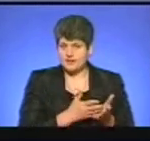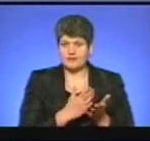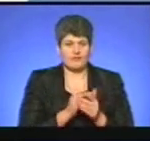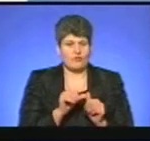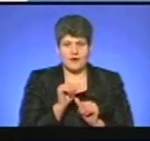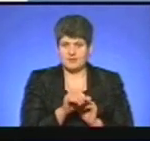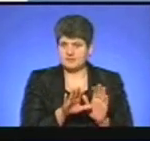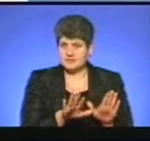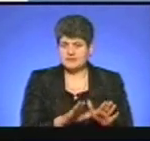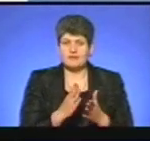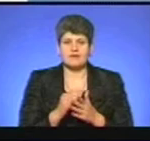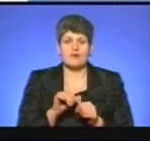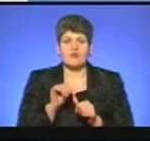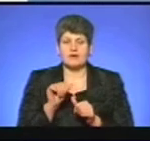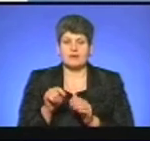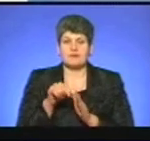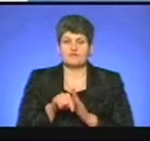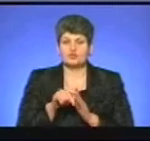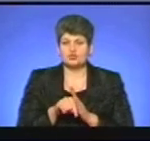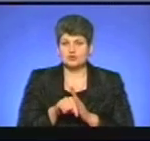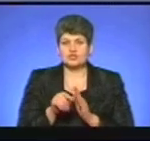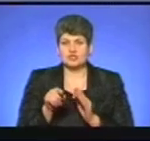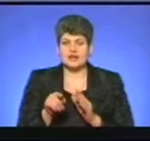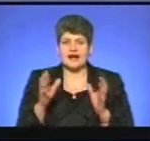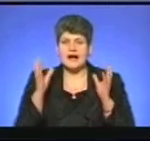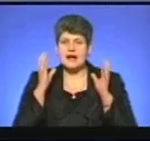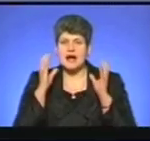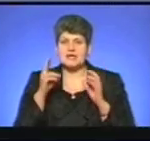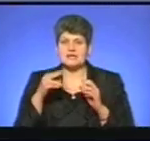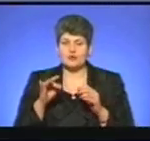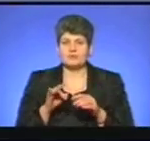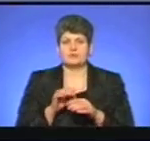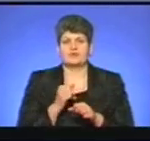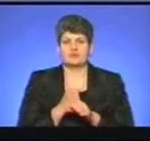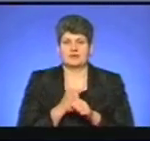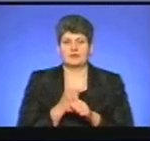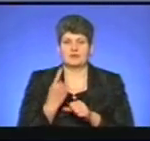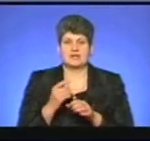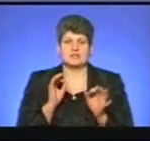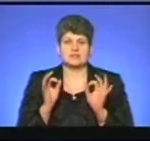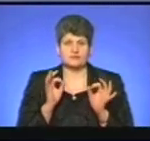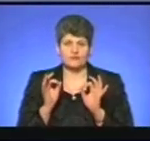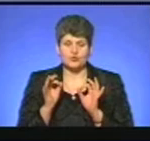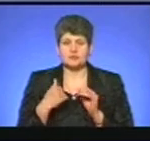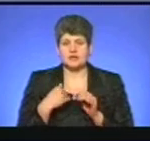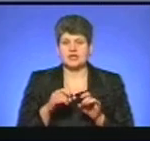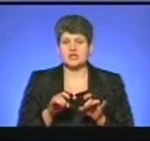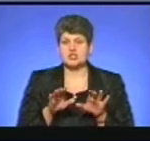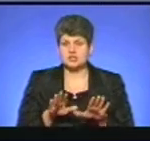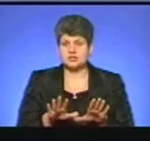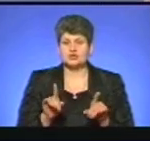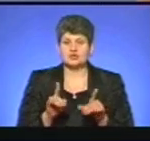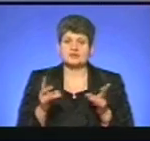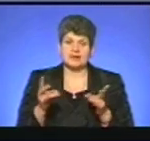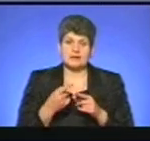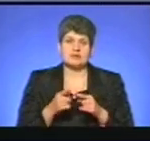є окрема локація внутрішнього радіо, оскільки ми запускали трансляцію всього звуку на містечко, в нас одна. Тому ми вирішили, що треба